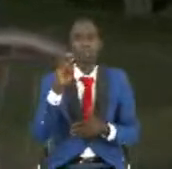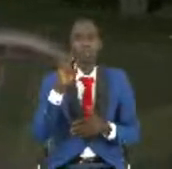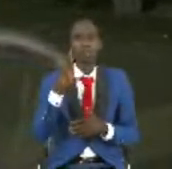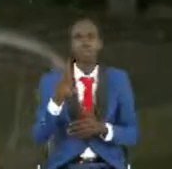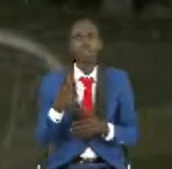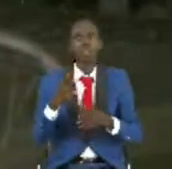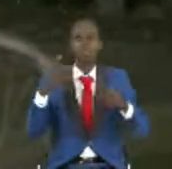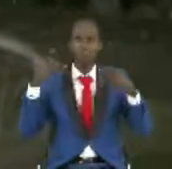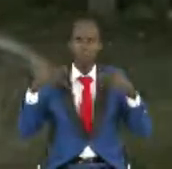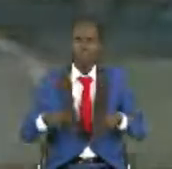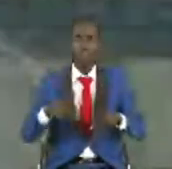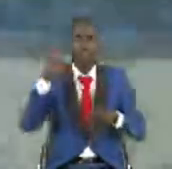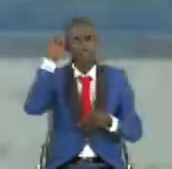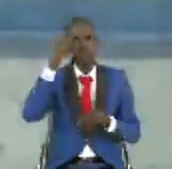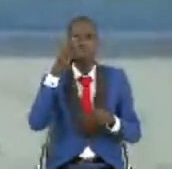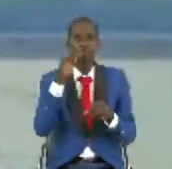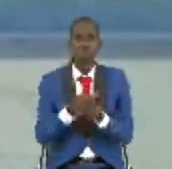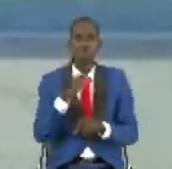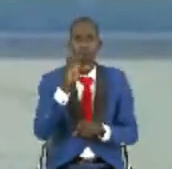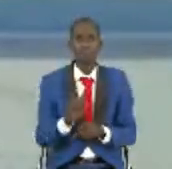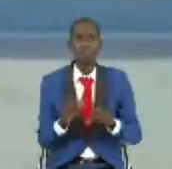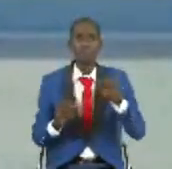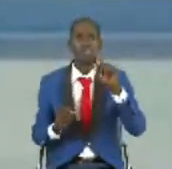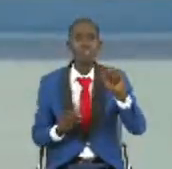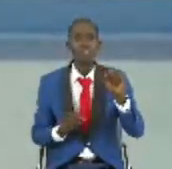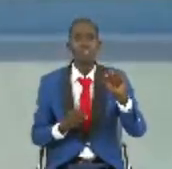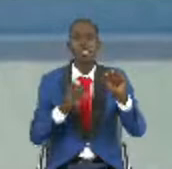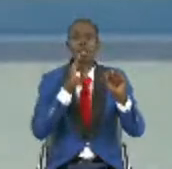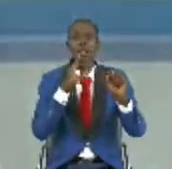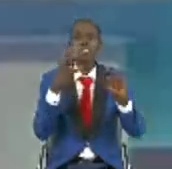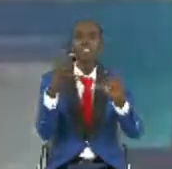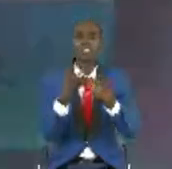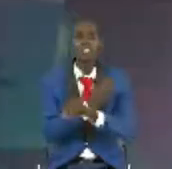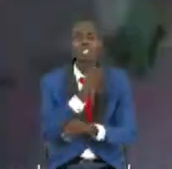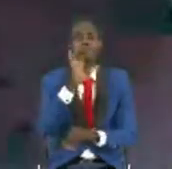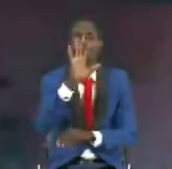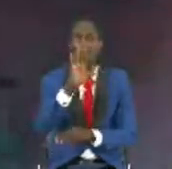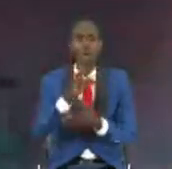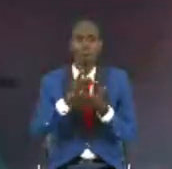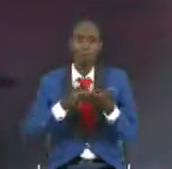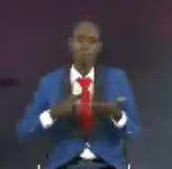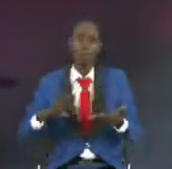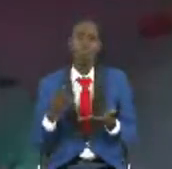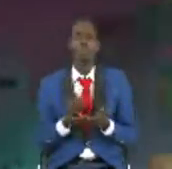ses promesses. Et le thé là-bas, prends ta part. Prends ta part.